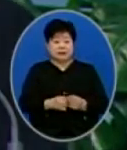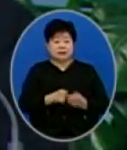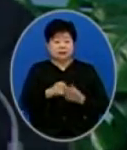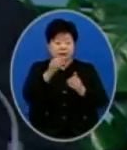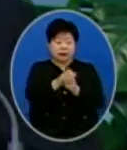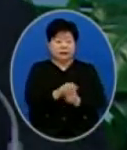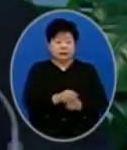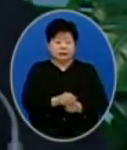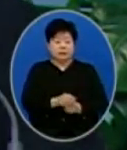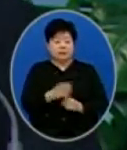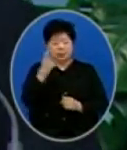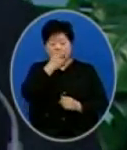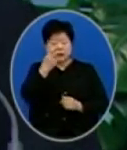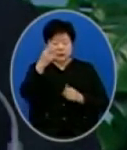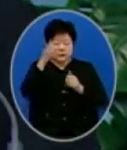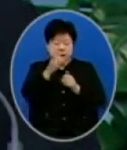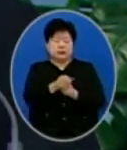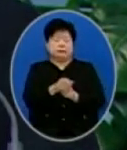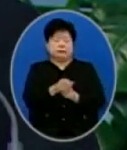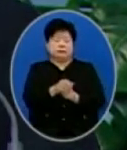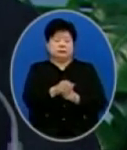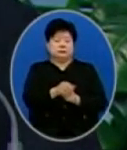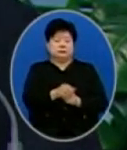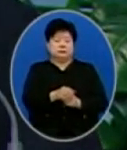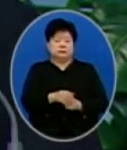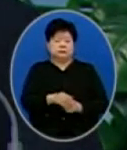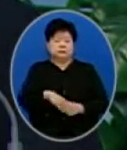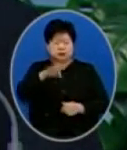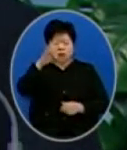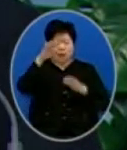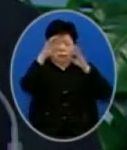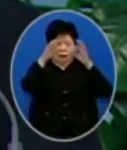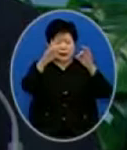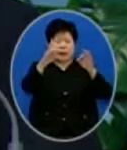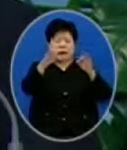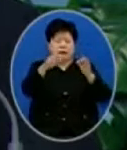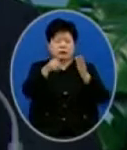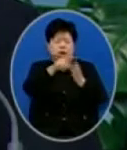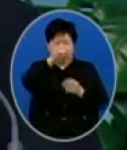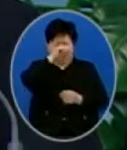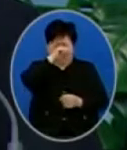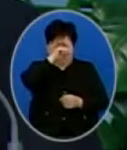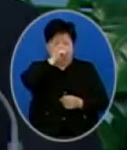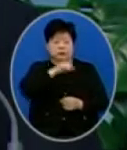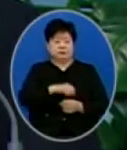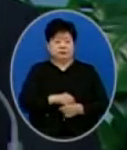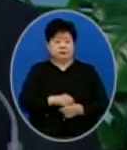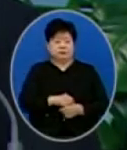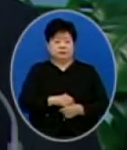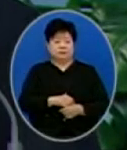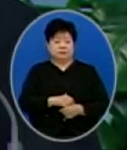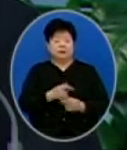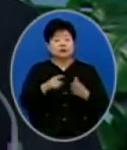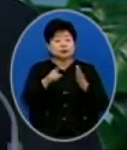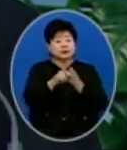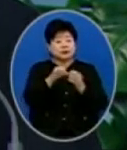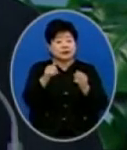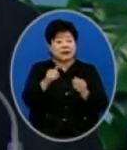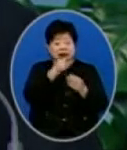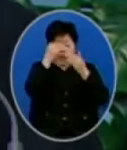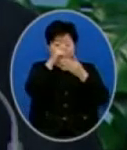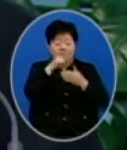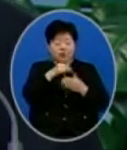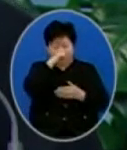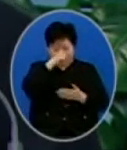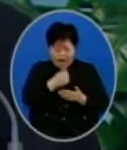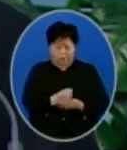나는 너 같은 사람을 지금까지 본 적이 없다 여러분 예수 믿는 사람은 감옥